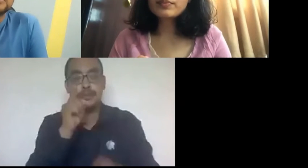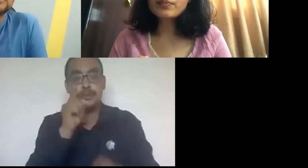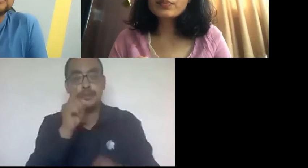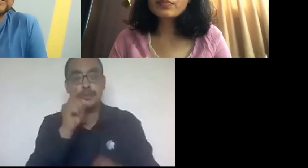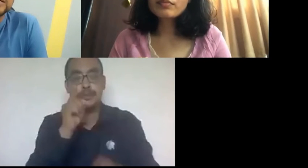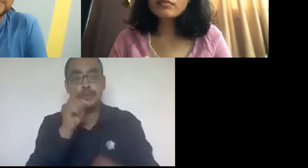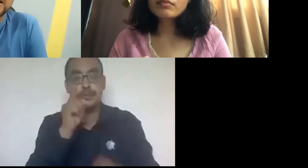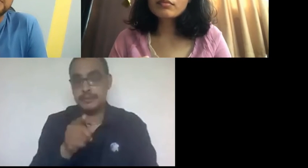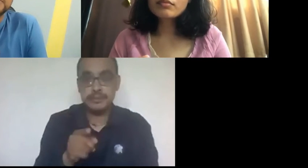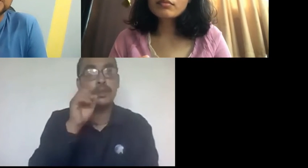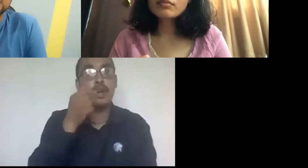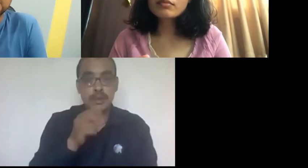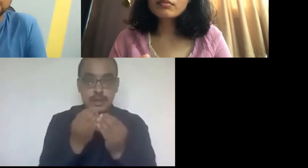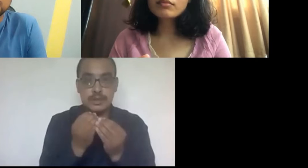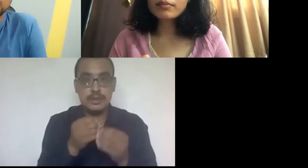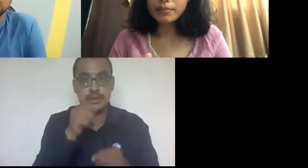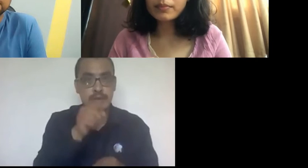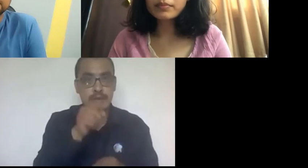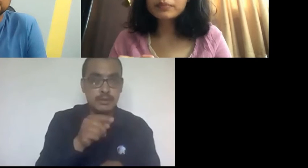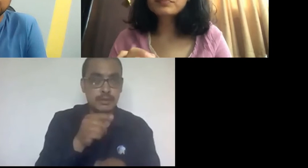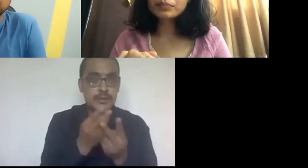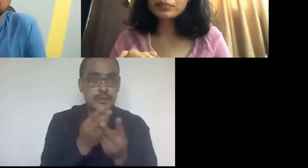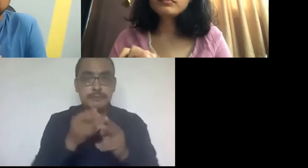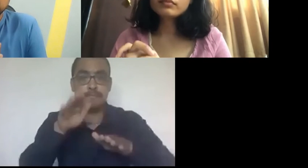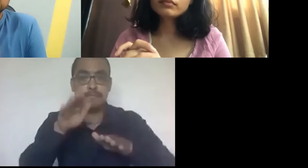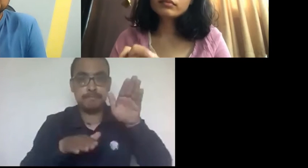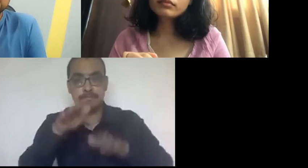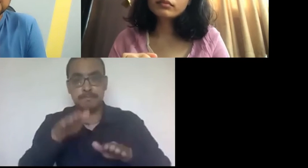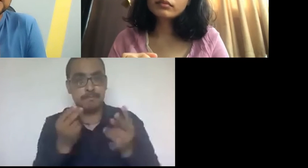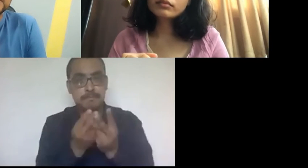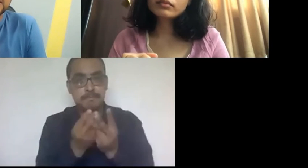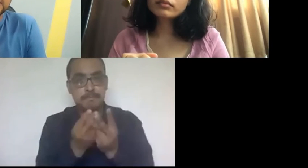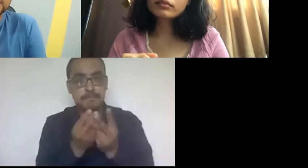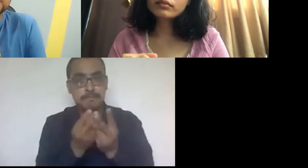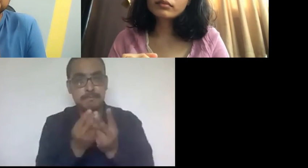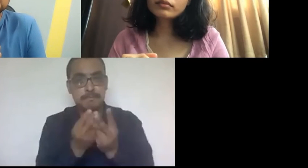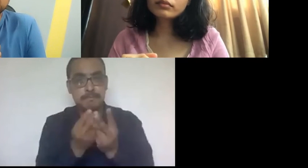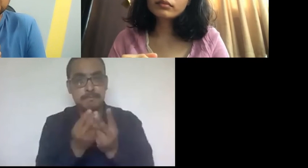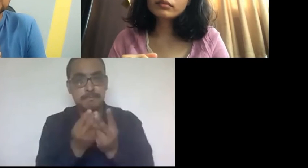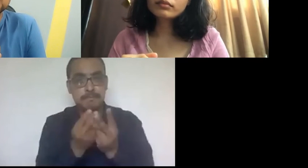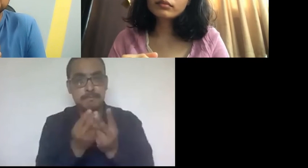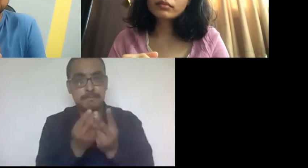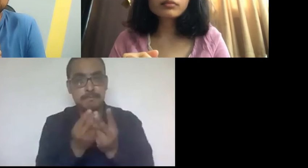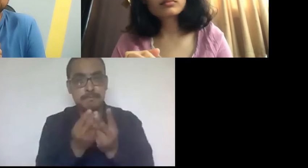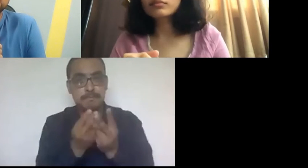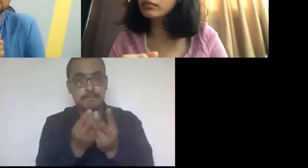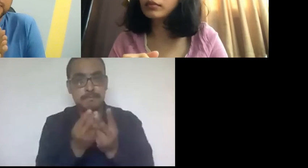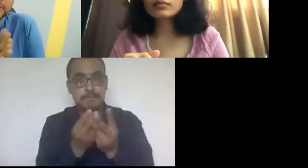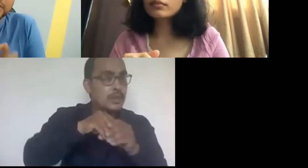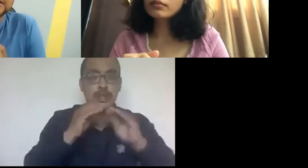गरौँ स्टिग्मा र डिस्क्रिमिनेसनको कुरा होइन. स्टिग्मा र यो डिस्क्रिमिनेसनको कुरा चाहिँ सोसियल मिडियामा